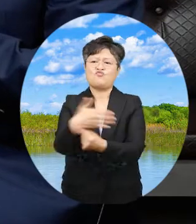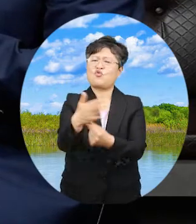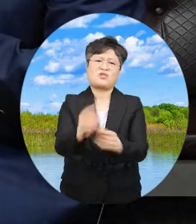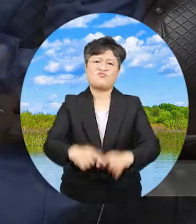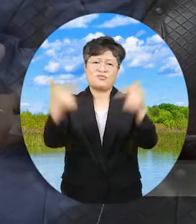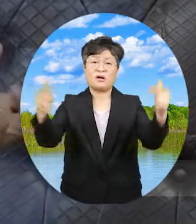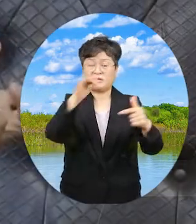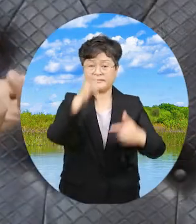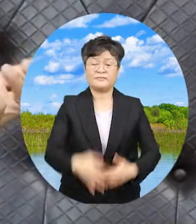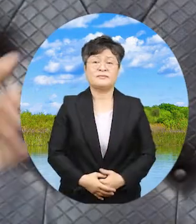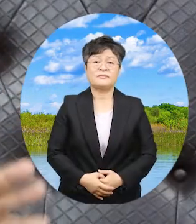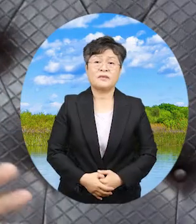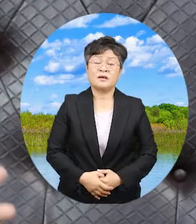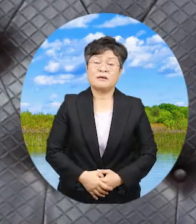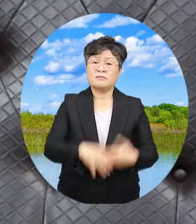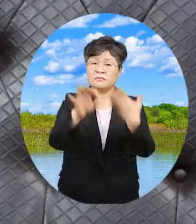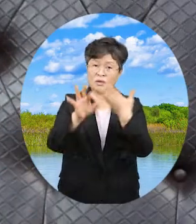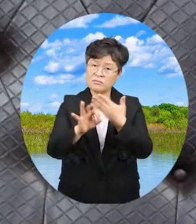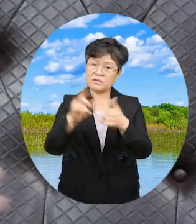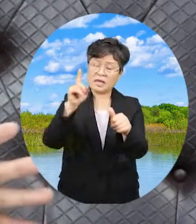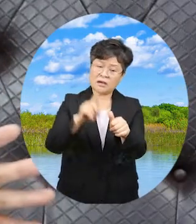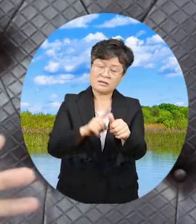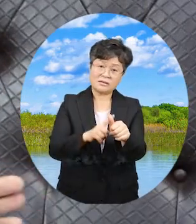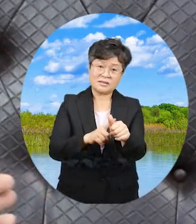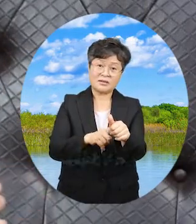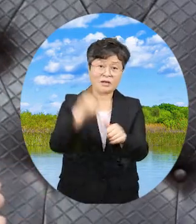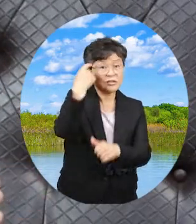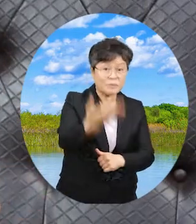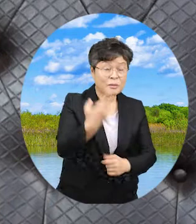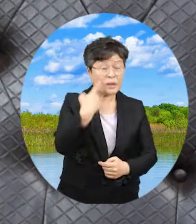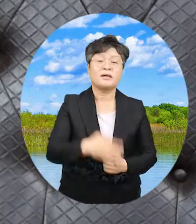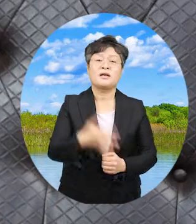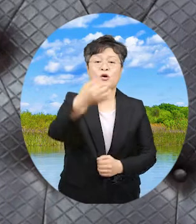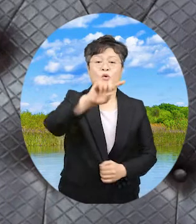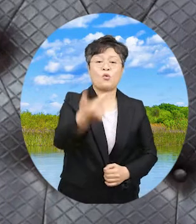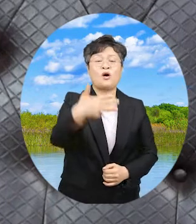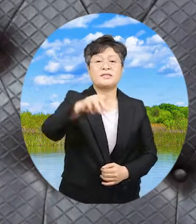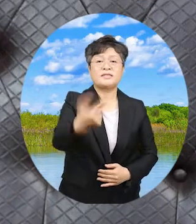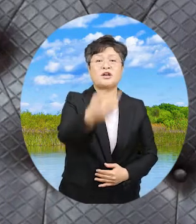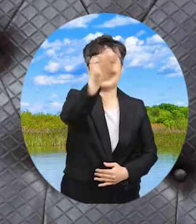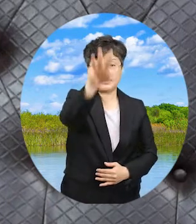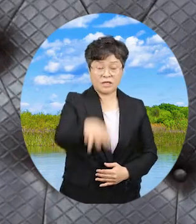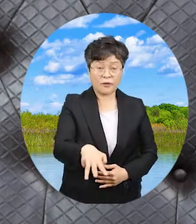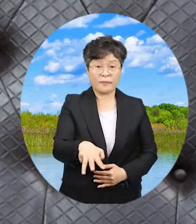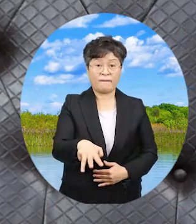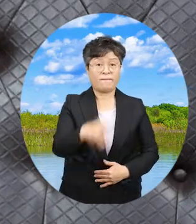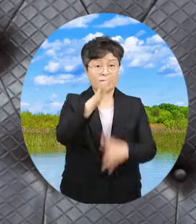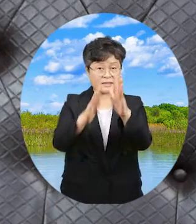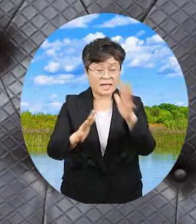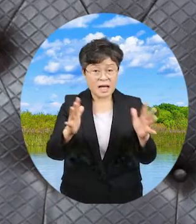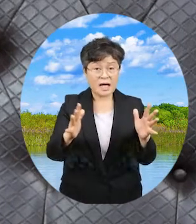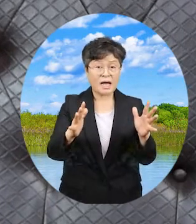아파트 가격이 또 상승하게 되고 그러니까 지금 하천 주변으로 아파트가 계속 생기면서 그 하천의 접근성을 높이기 위한 도로 만들고 또